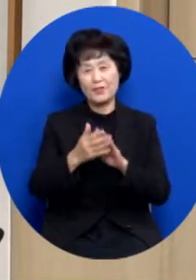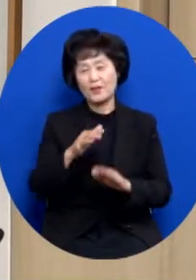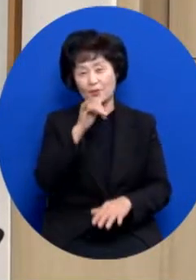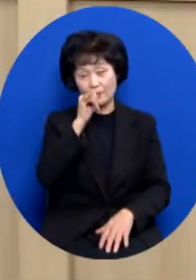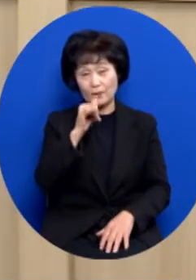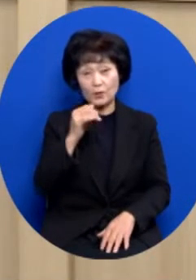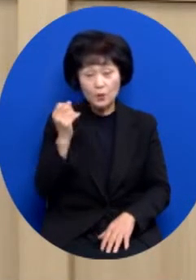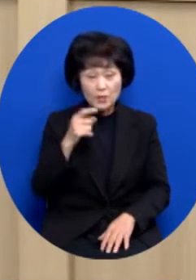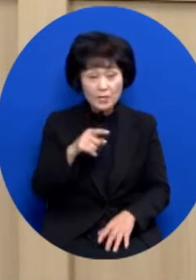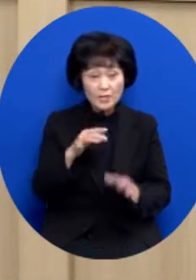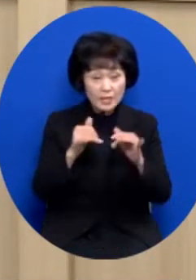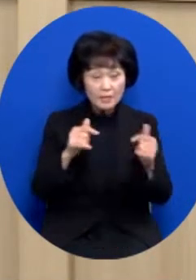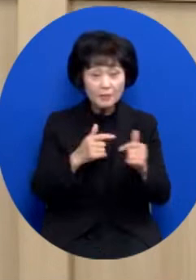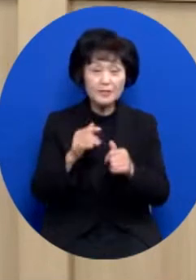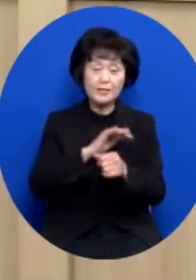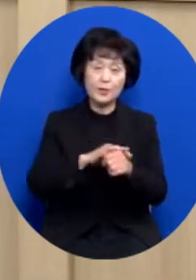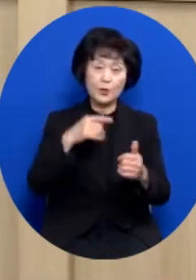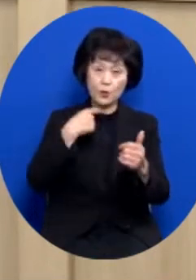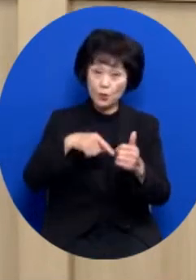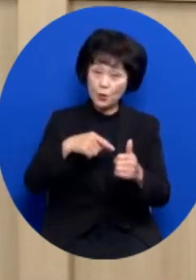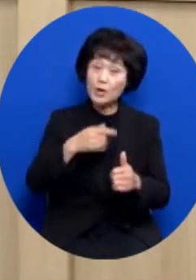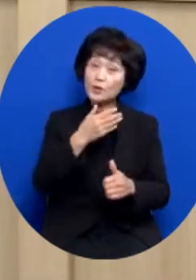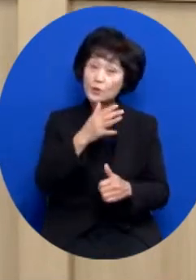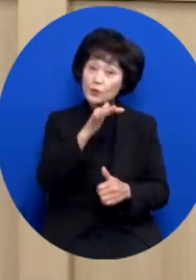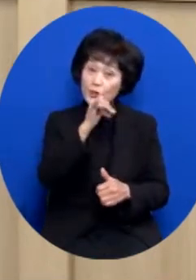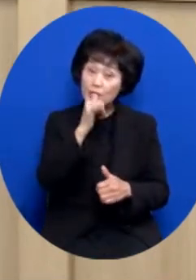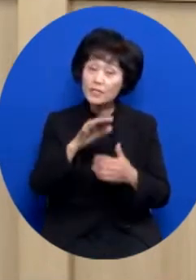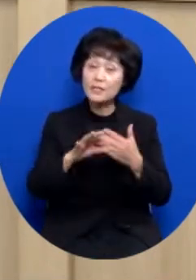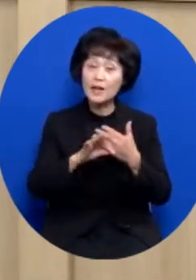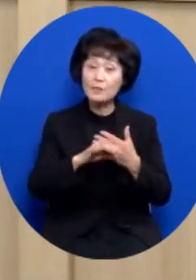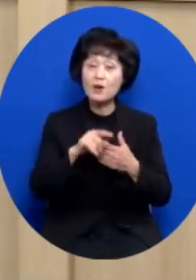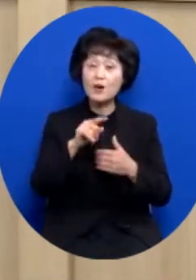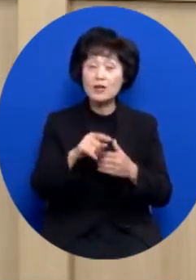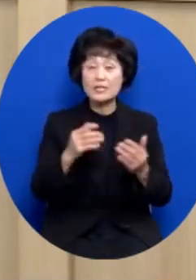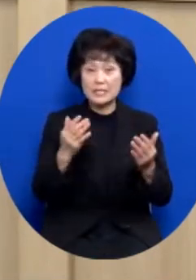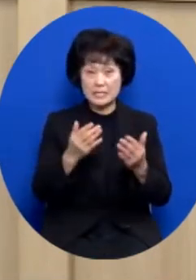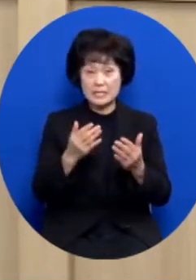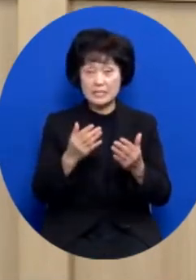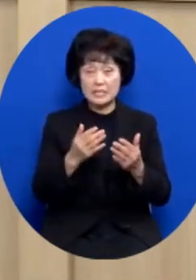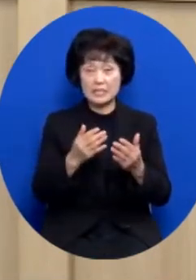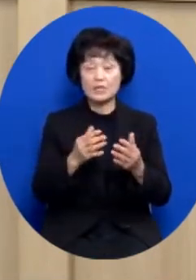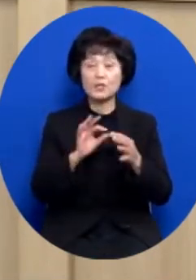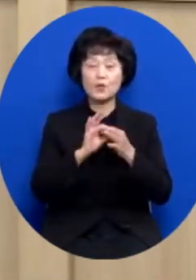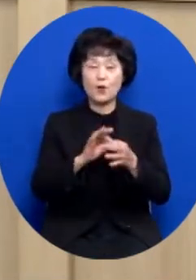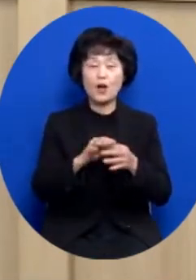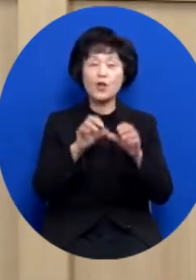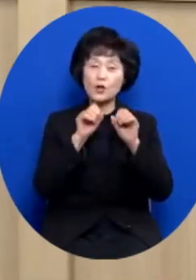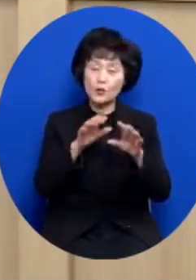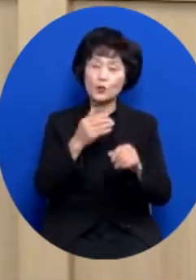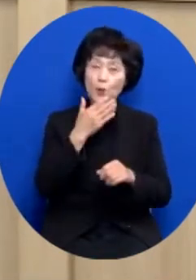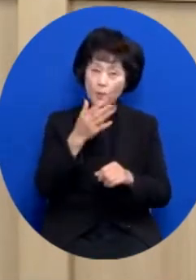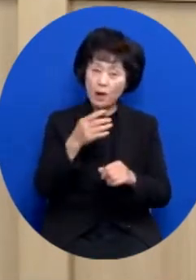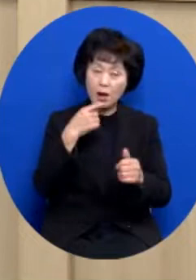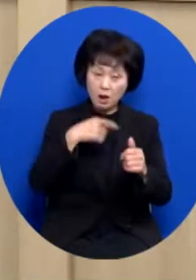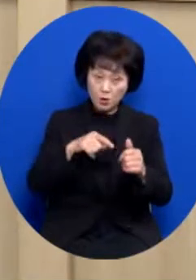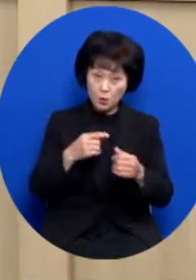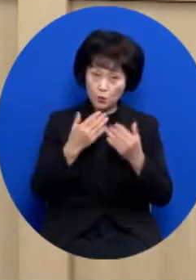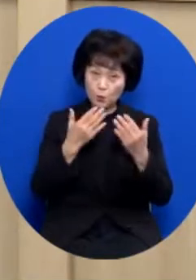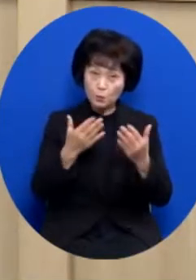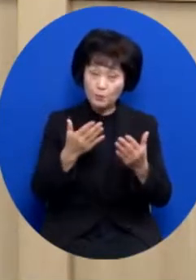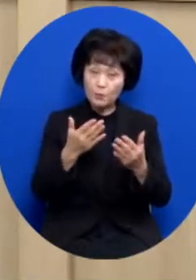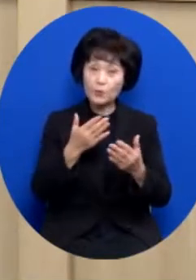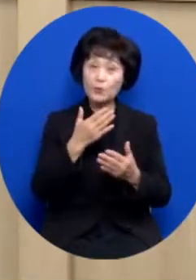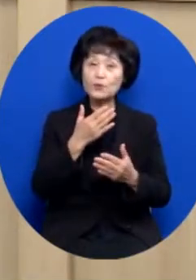잘 교육시킬 수 있다면 저희가 디지털 미터러시를 적용할 수도 있겠고 또한 교육을 할 수도 있겠고 혹은